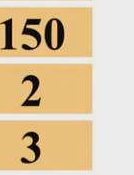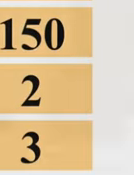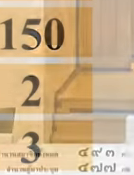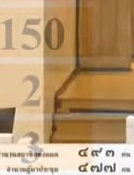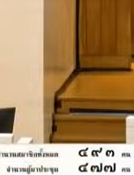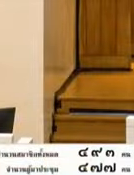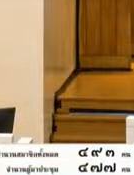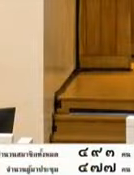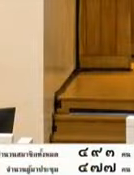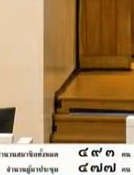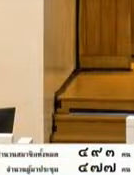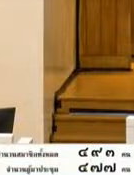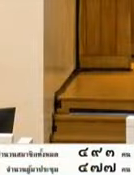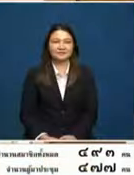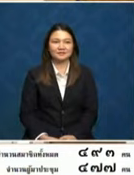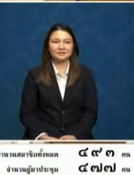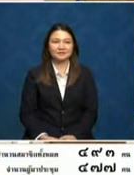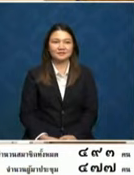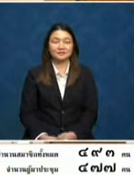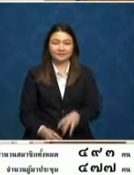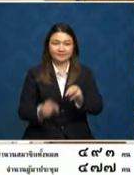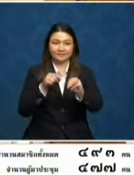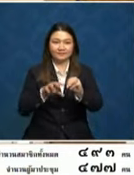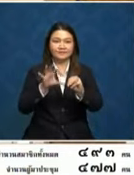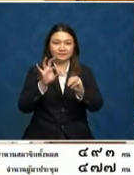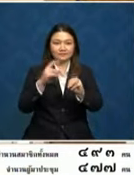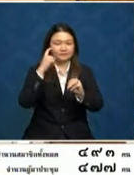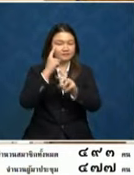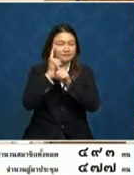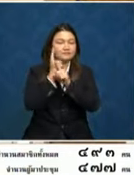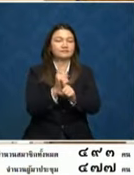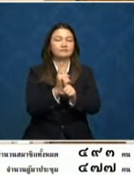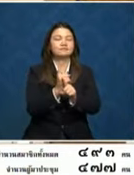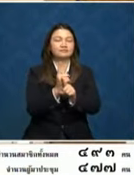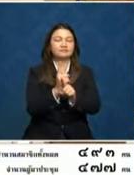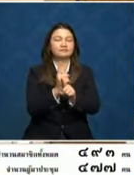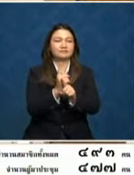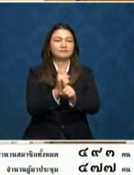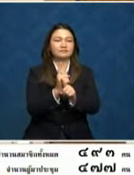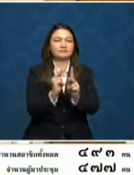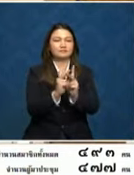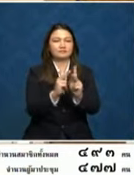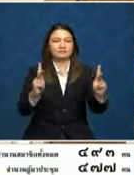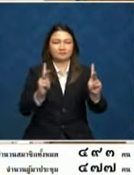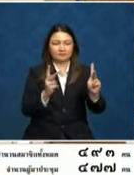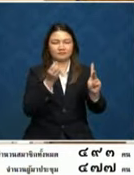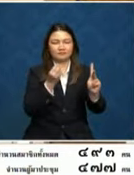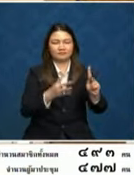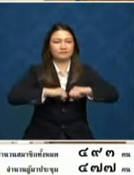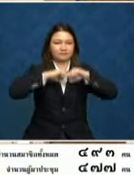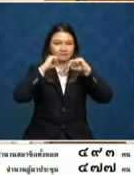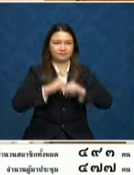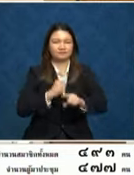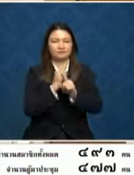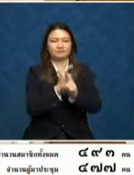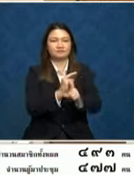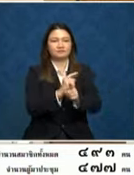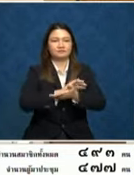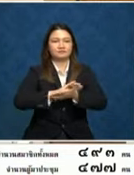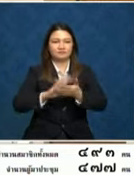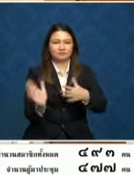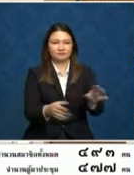มาตรา9เห็นด้วยกับกรรมาธิการเสียงข้างมากแก้ไขนะครับต ่อไปก็เชิญเลขามาตรา10นะ